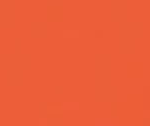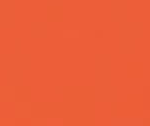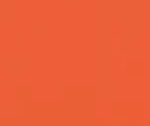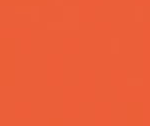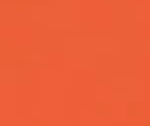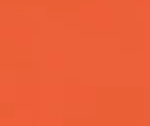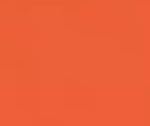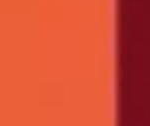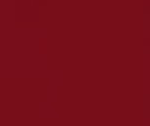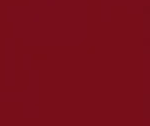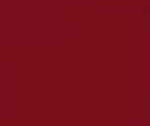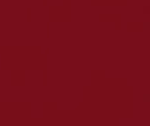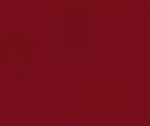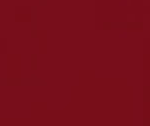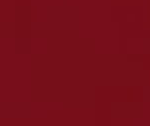Музика